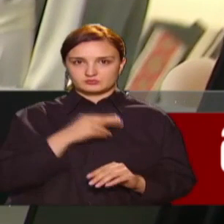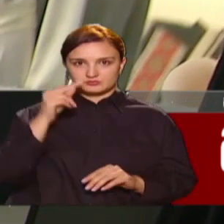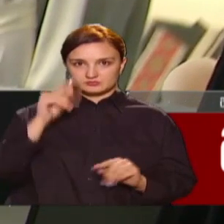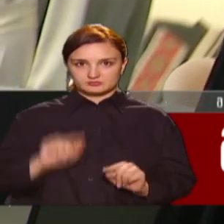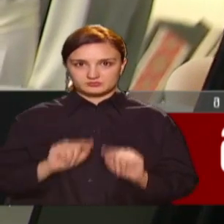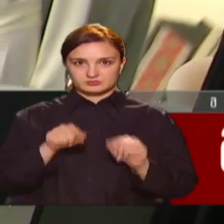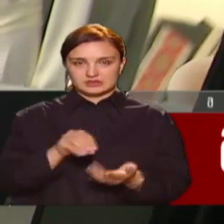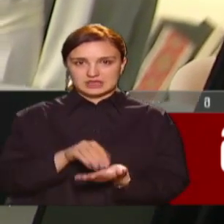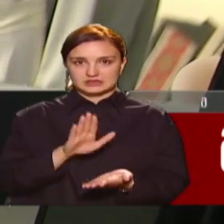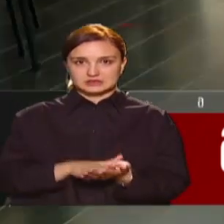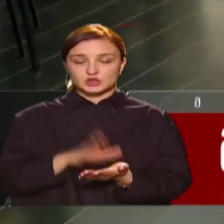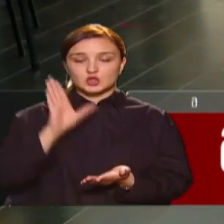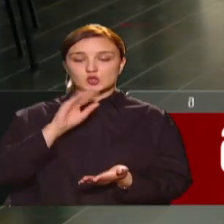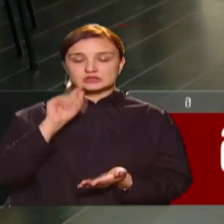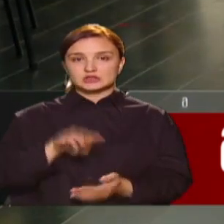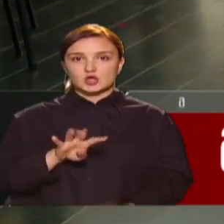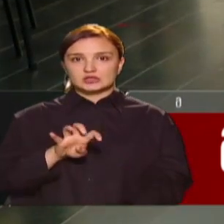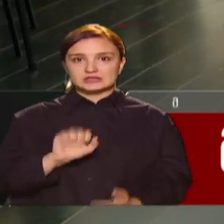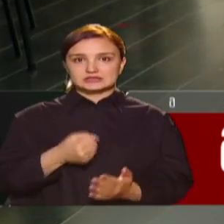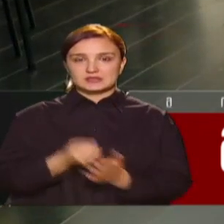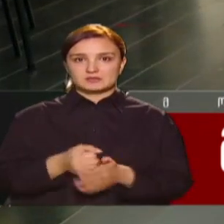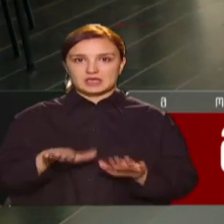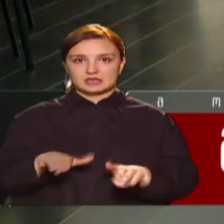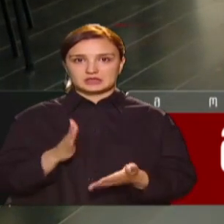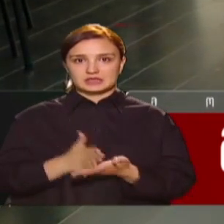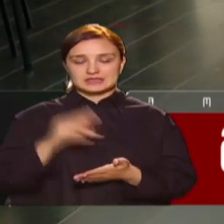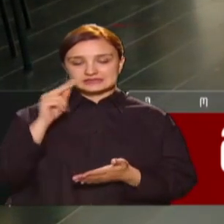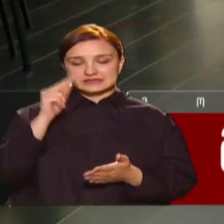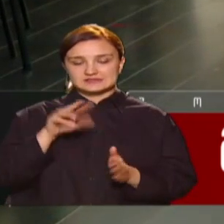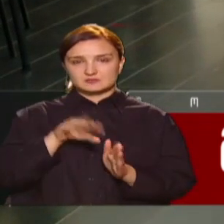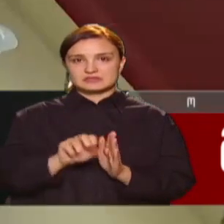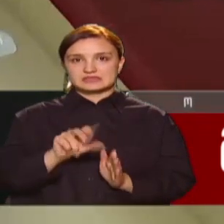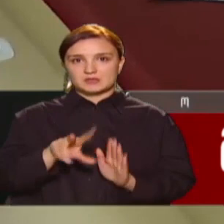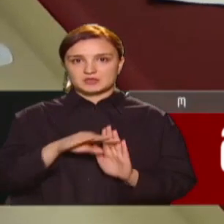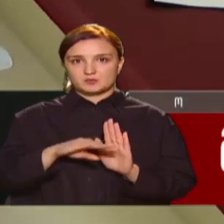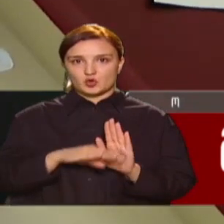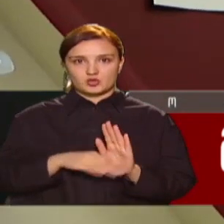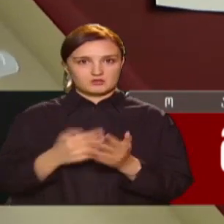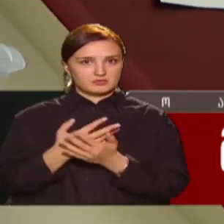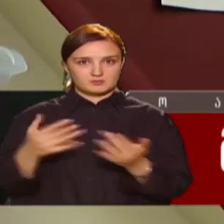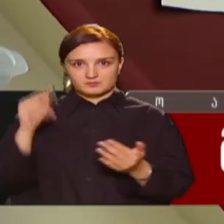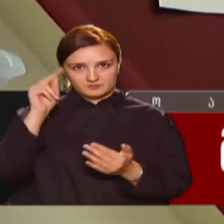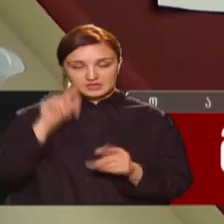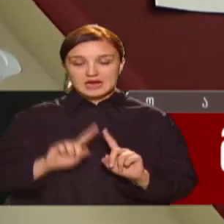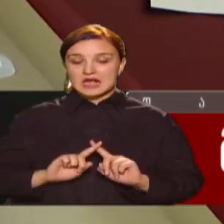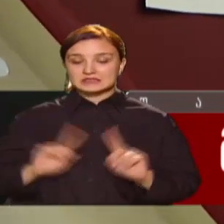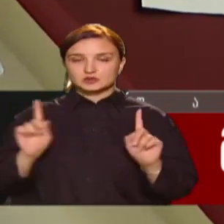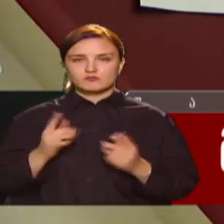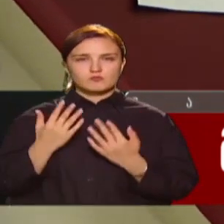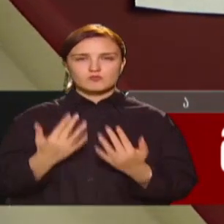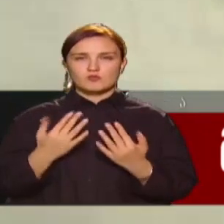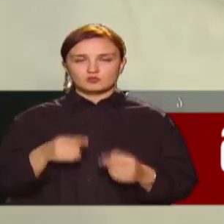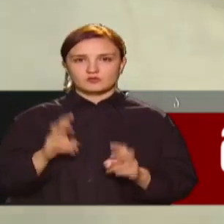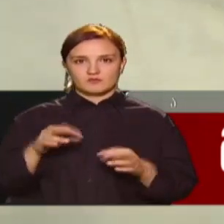Ეს მაშინ როცა აქსულ 400-მდე ადგილია. Სასწავლებელში 13 პროგრამა ისწავლება. Მათგან განსაკუთრებით